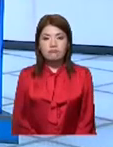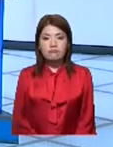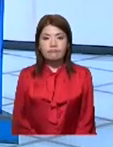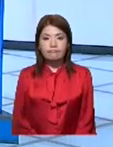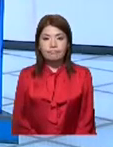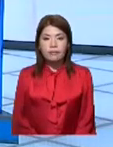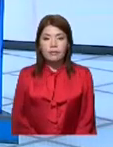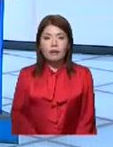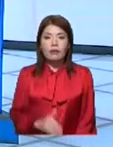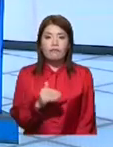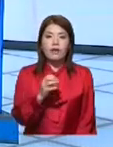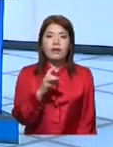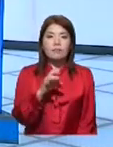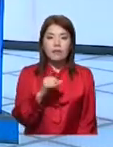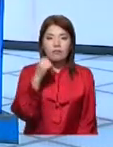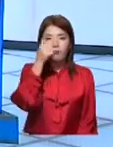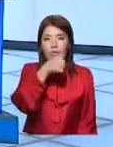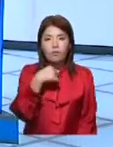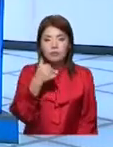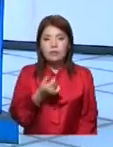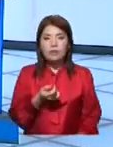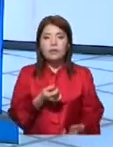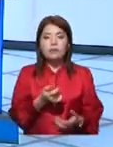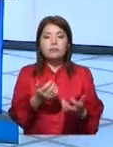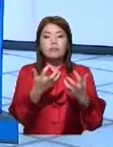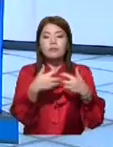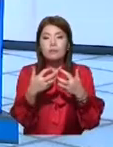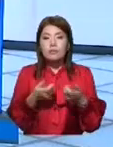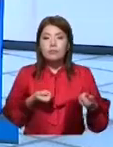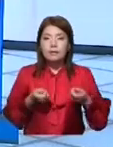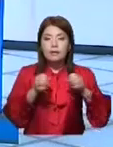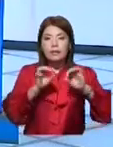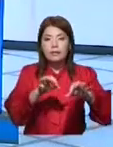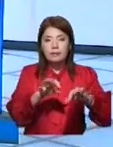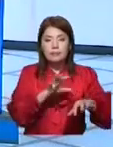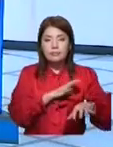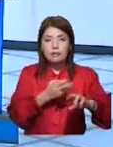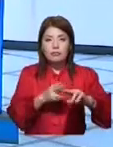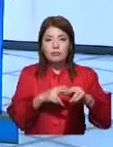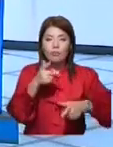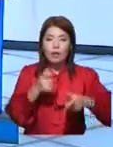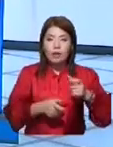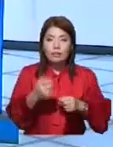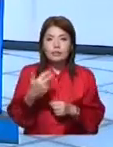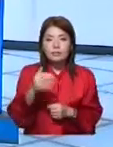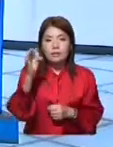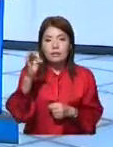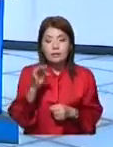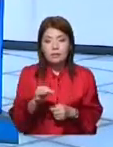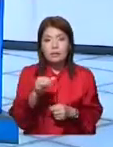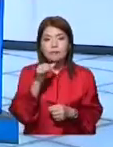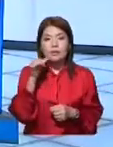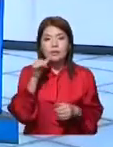Итоги сложного для фермеров года подвели в правительстве. Сначала уборочной кампании намолочено на 30% меньше, чем в минувшем году.